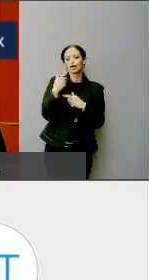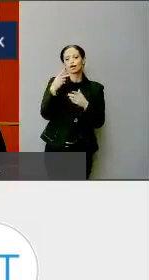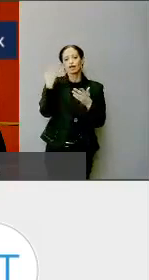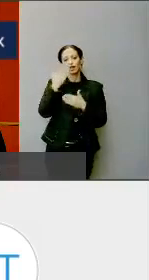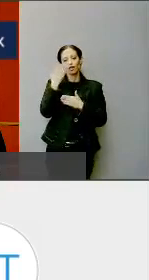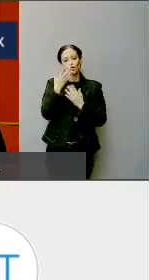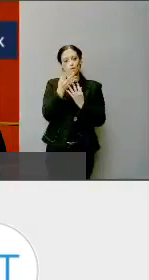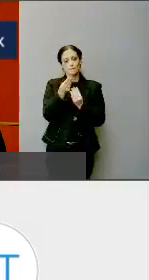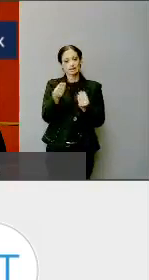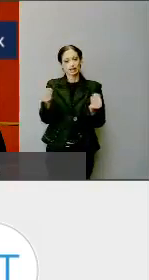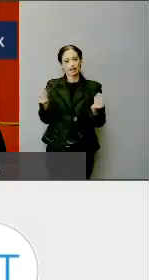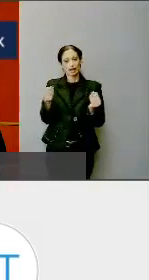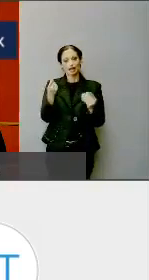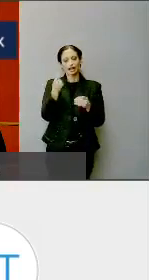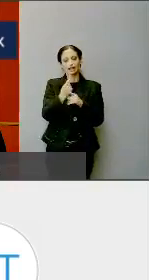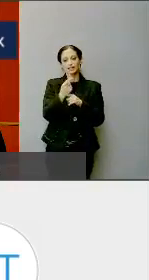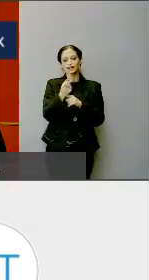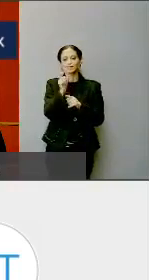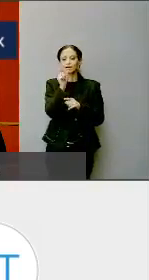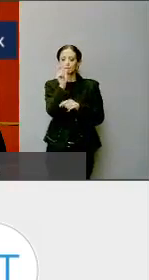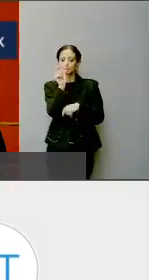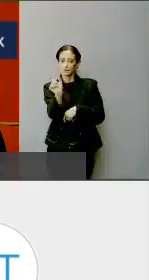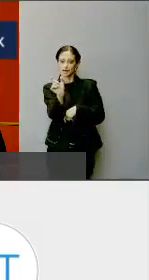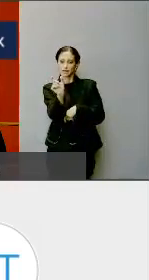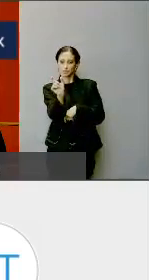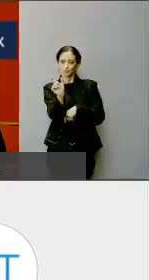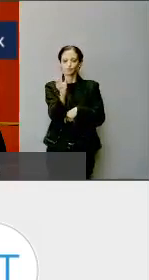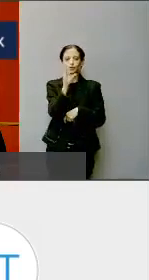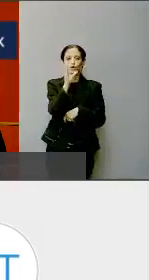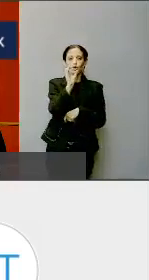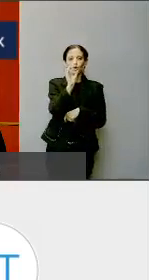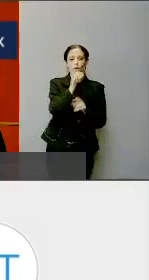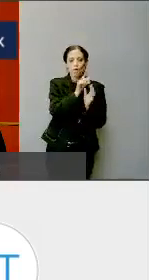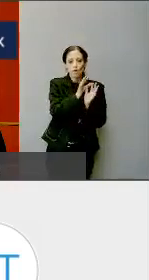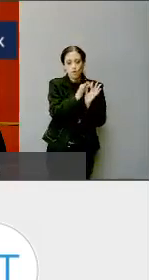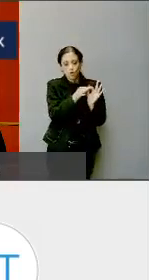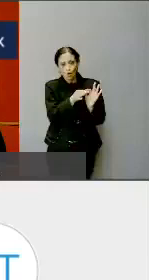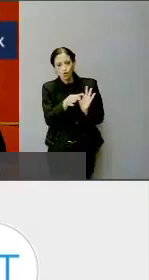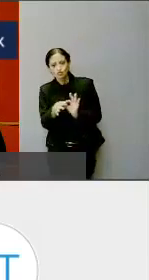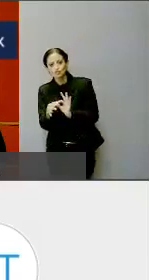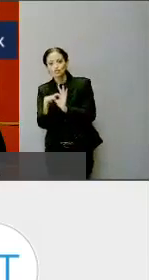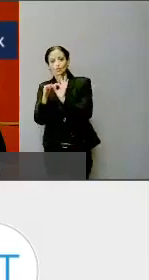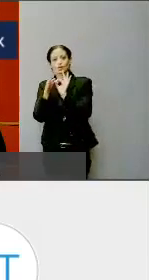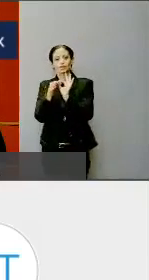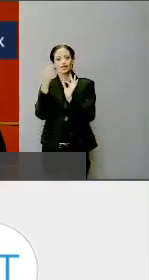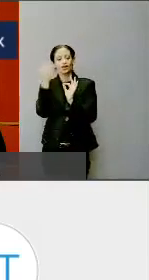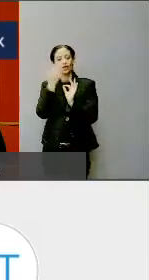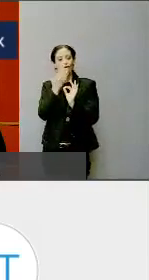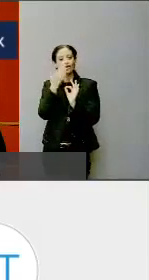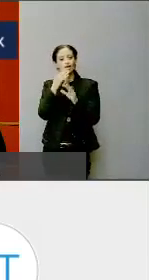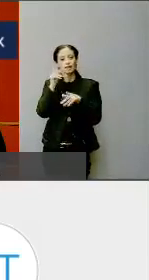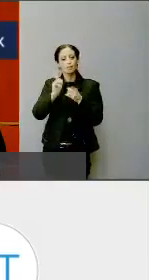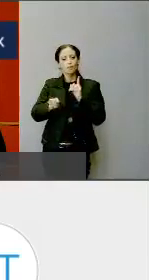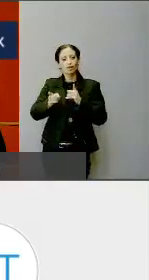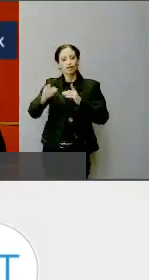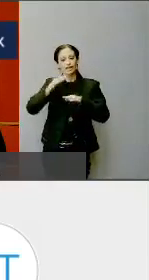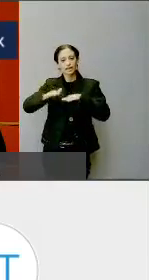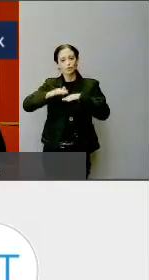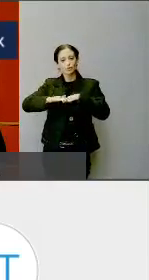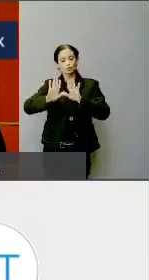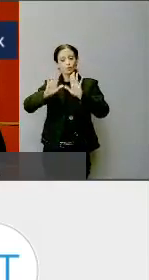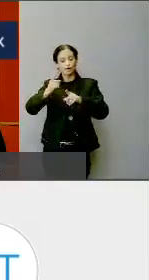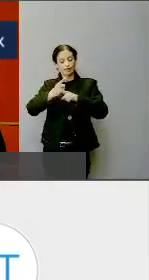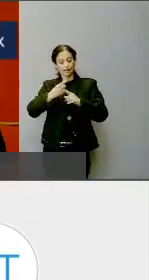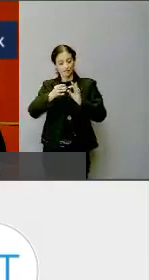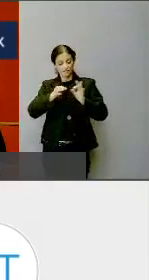di cancellare conseguente all'assenza di corrette politiche di uso bensì ma anzi mantiene solo